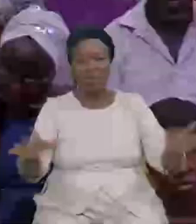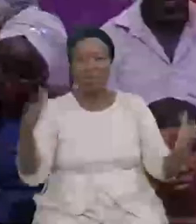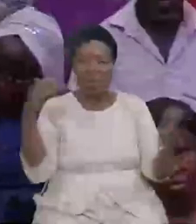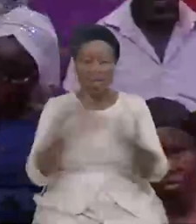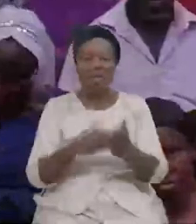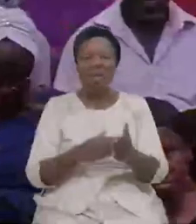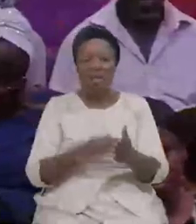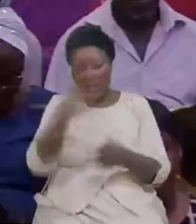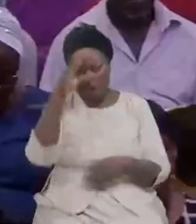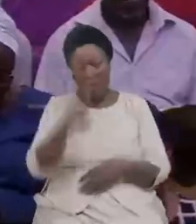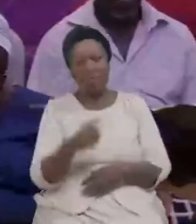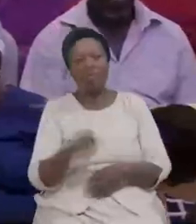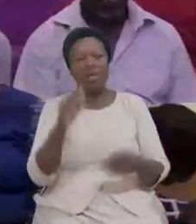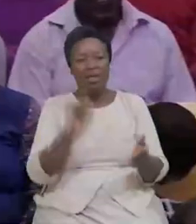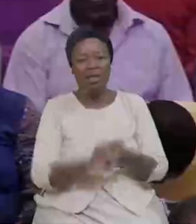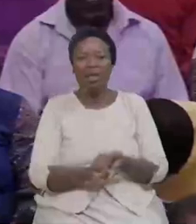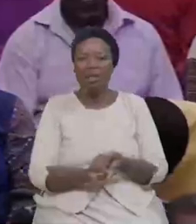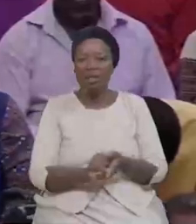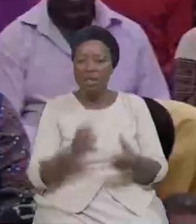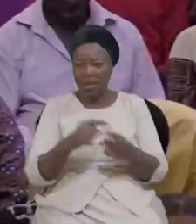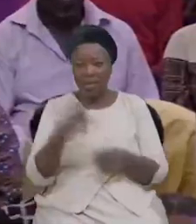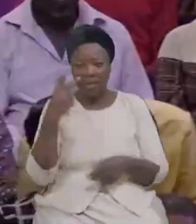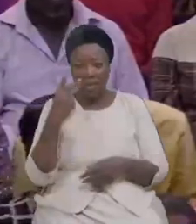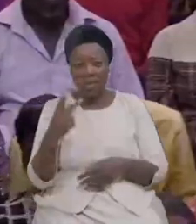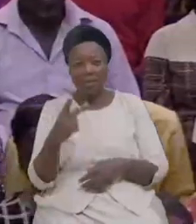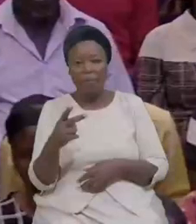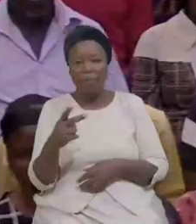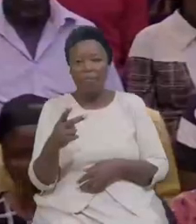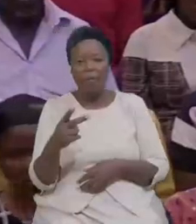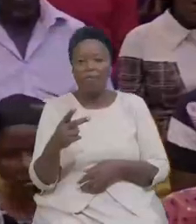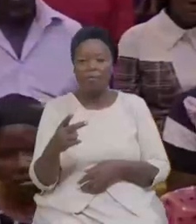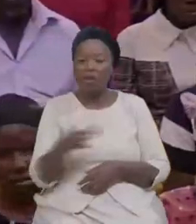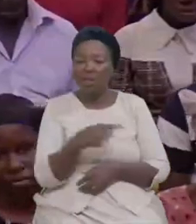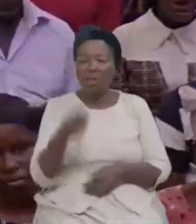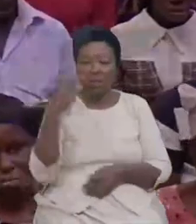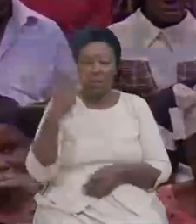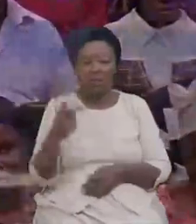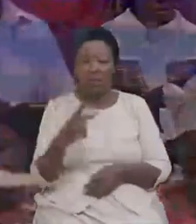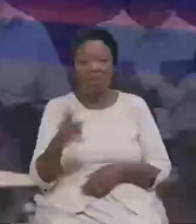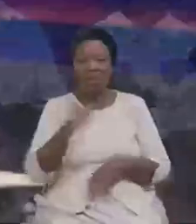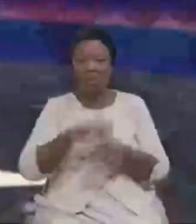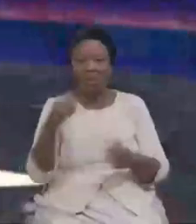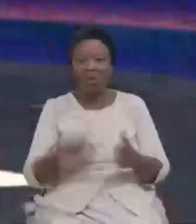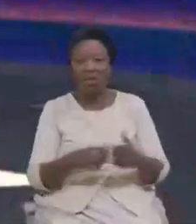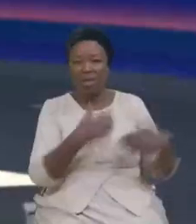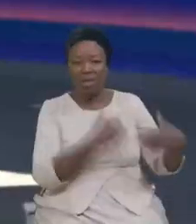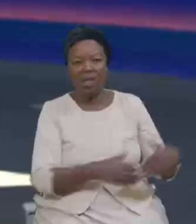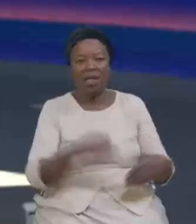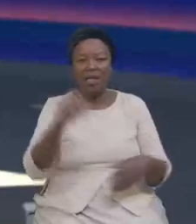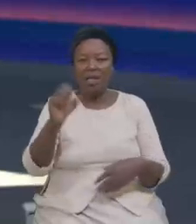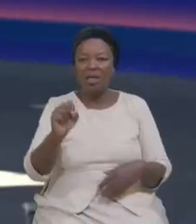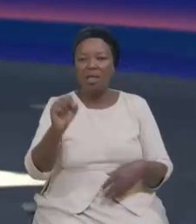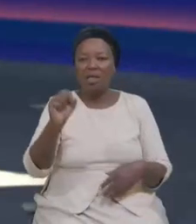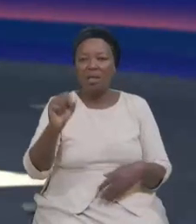mer, depuis la Syrie, et ils sont à Hatsatson Tamar, qui est